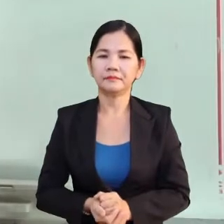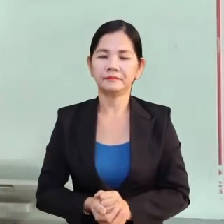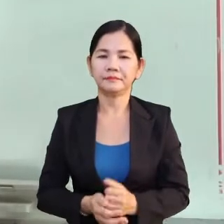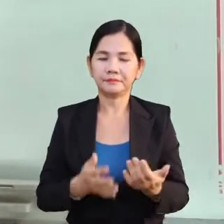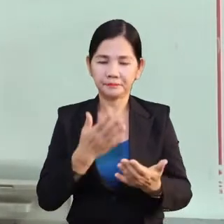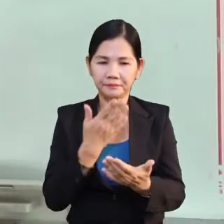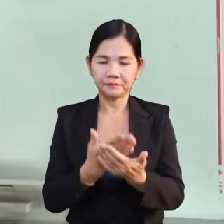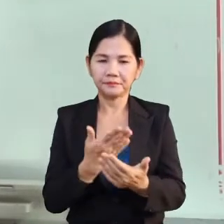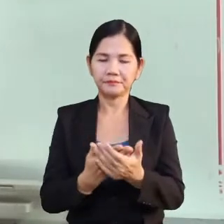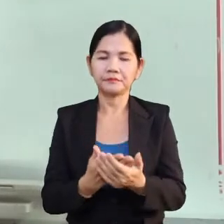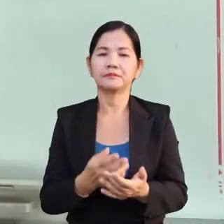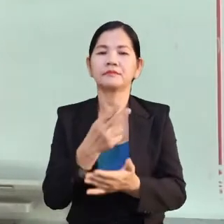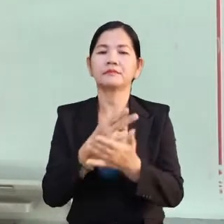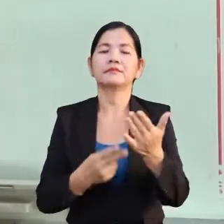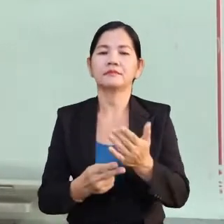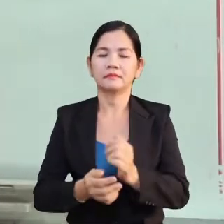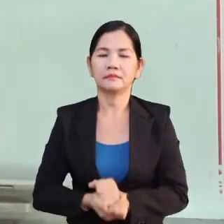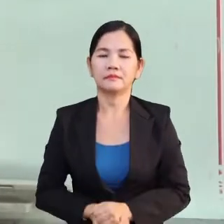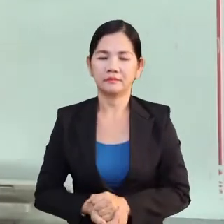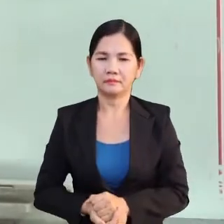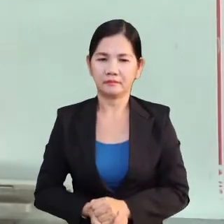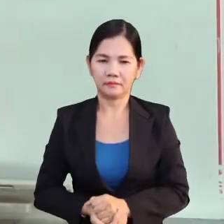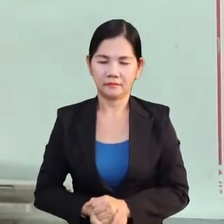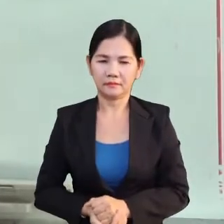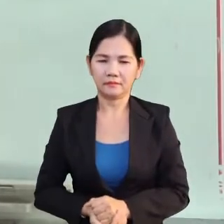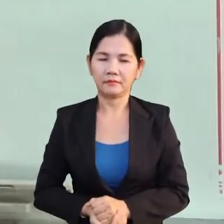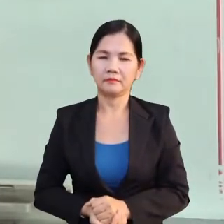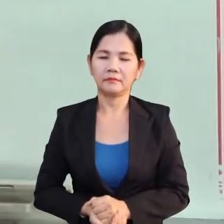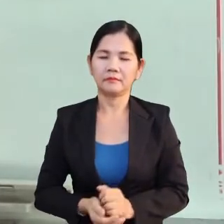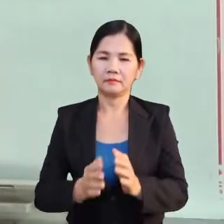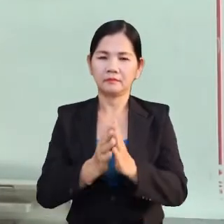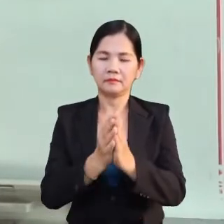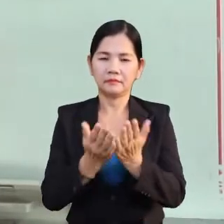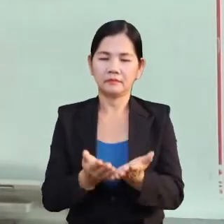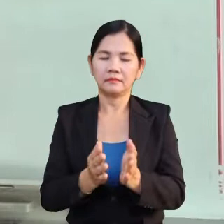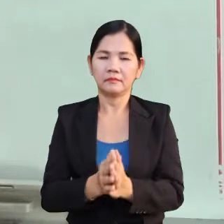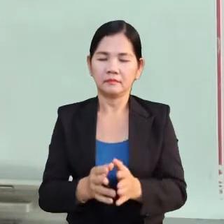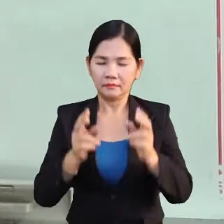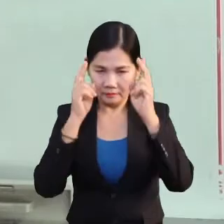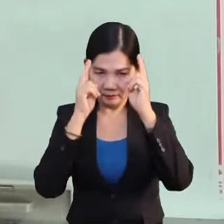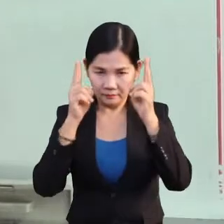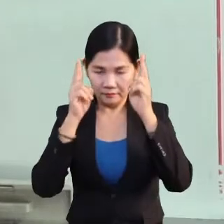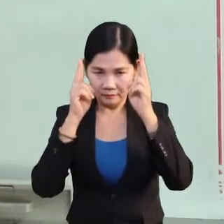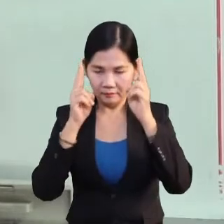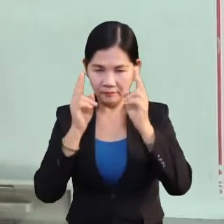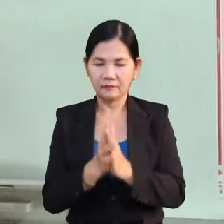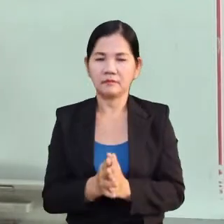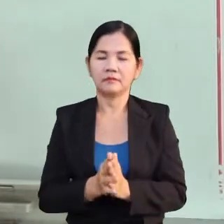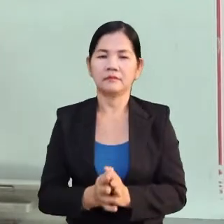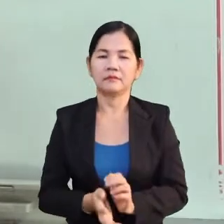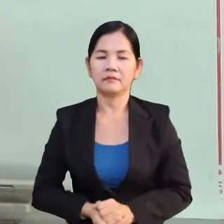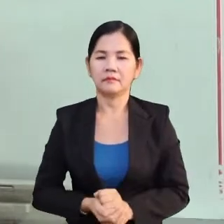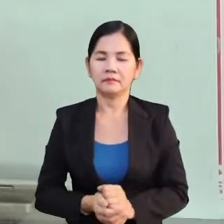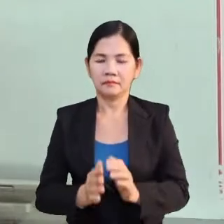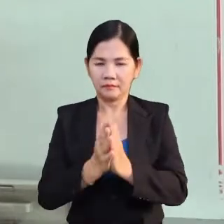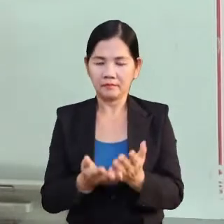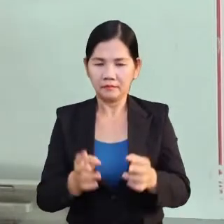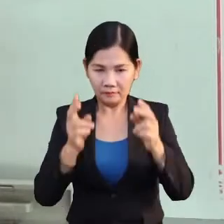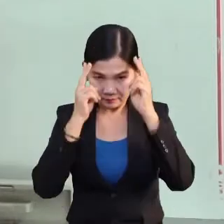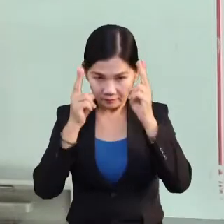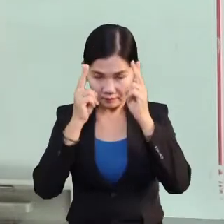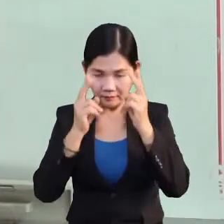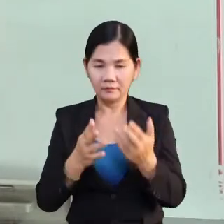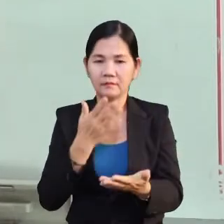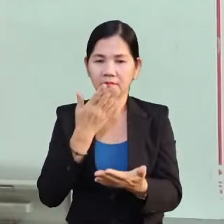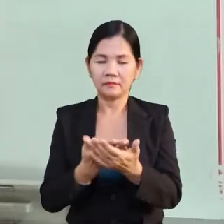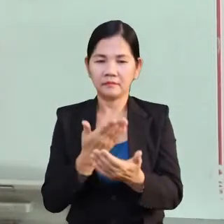ឈ្មោះថាសៀវភៅអ្វីចាគឺជាសៀវភៅសិក្សាសិក្សាគោលចាសៀវភៅសិក្សាគោលហ្នឹងមានឈ្មោះ